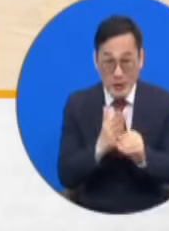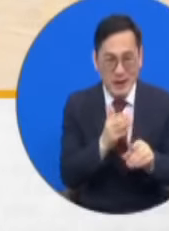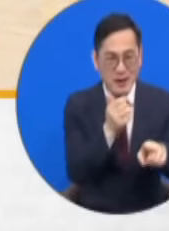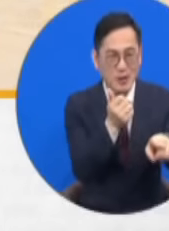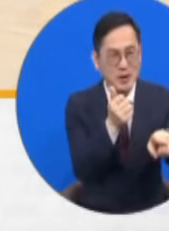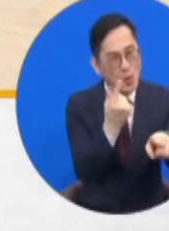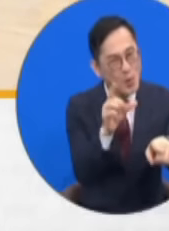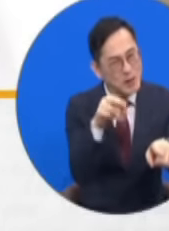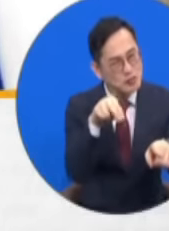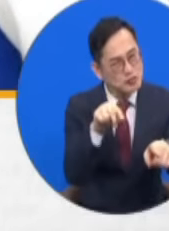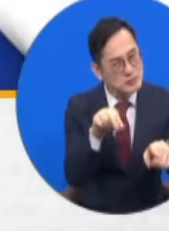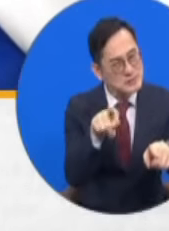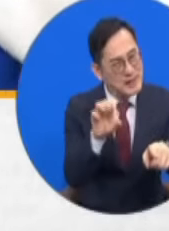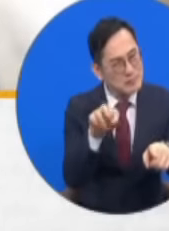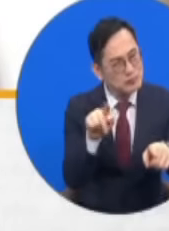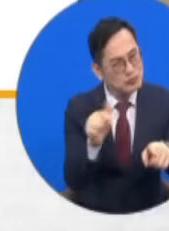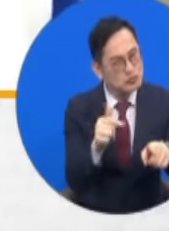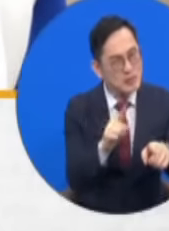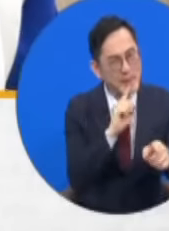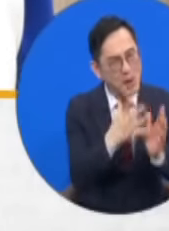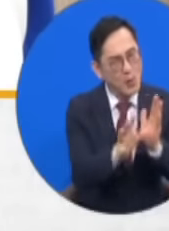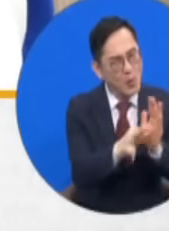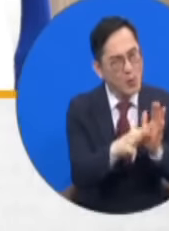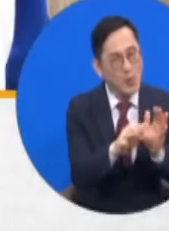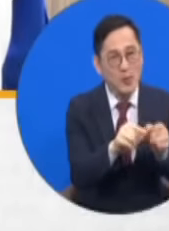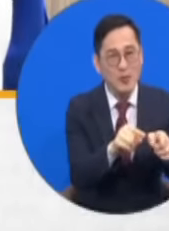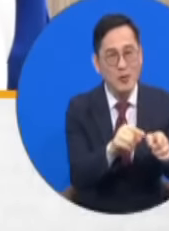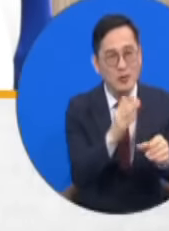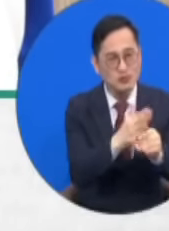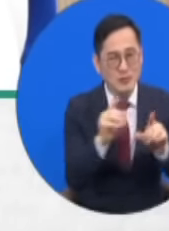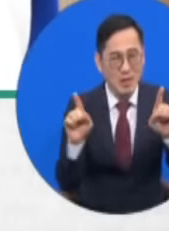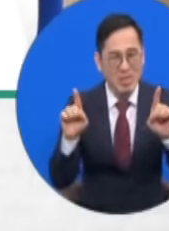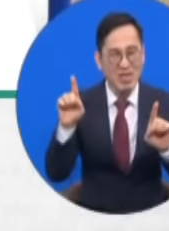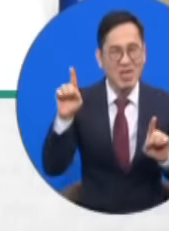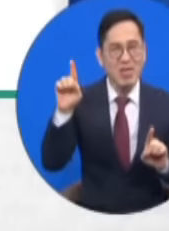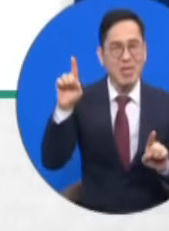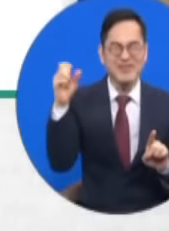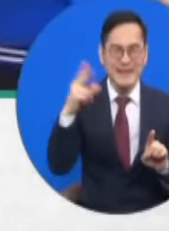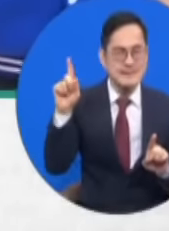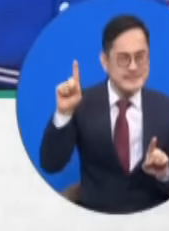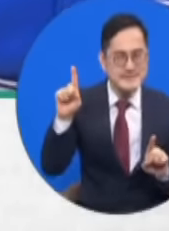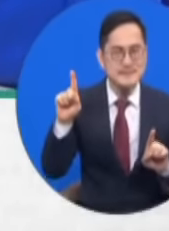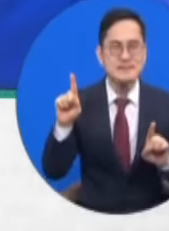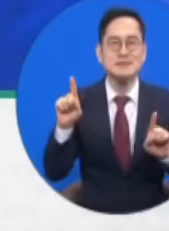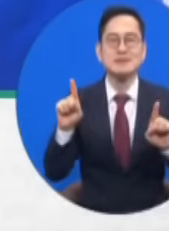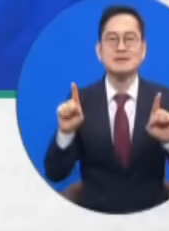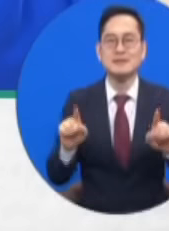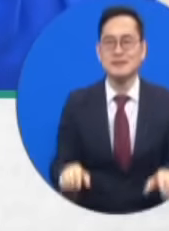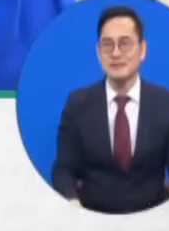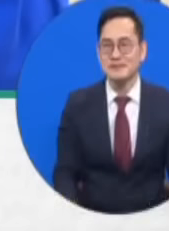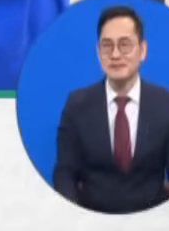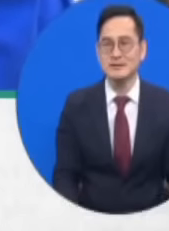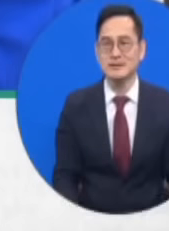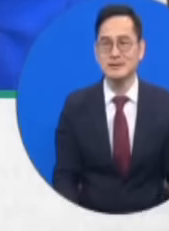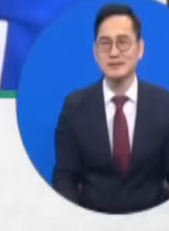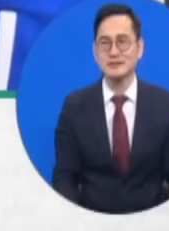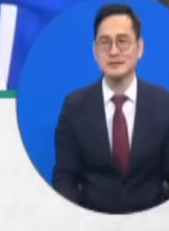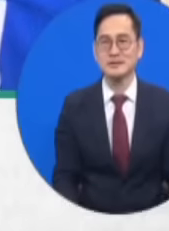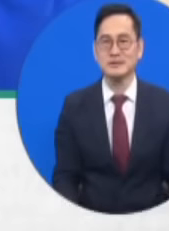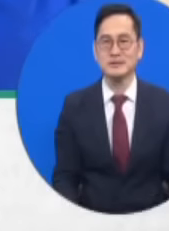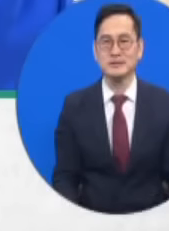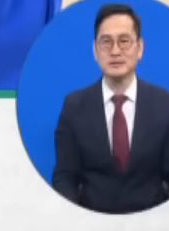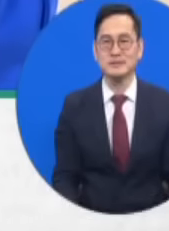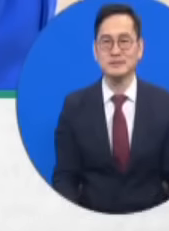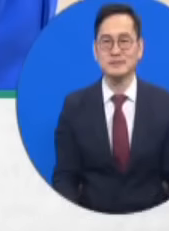이종석 대사 문제로 한번 꺾였다가 다시 올라간 선거인데 그 과정에서 좀 꽤 올라간 거예요. 그래서 아까 우리가 그 얘기했잖아요. 선거 끝난